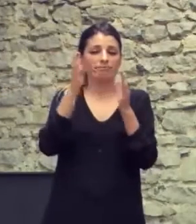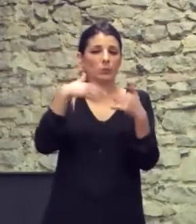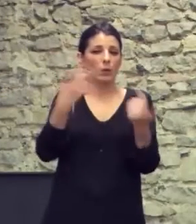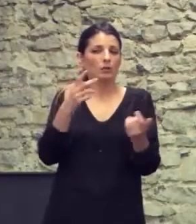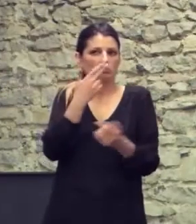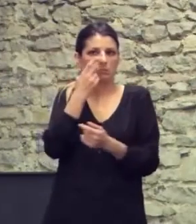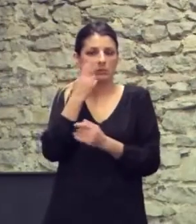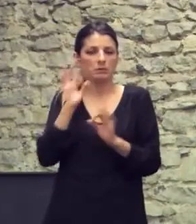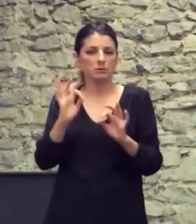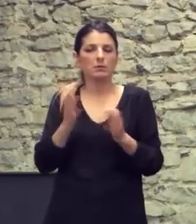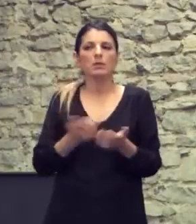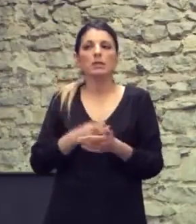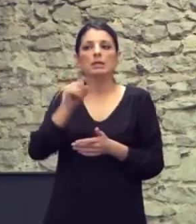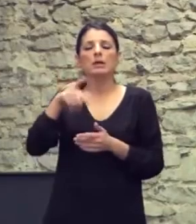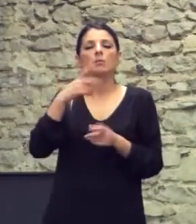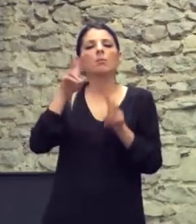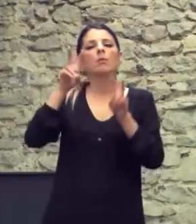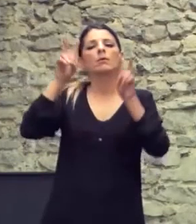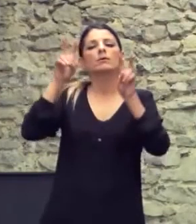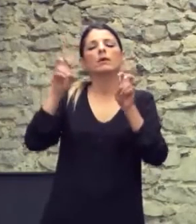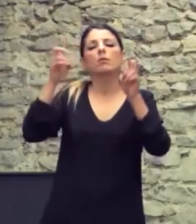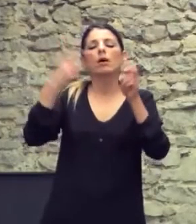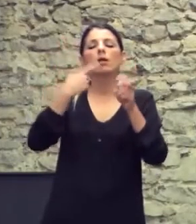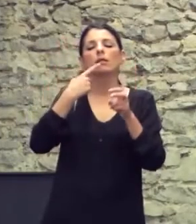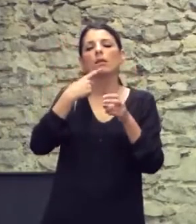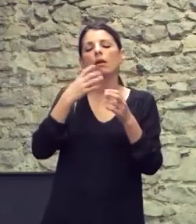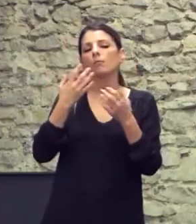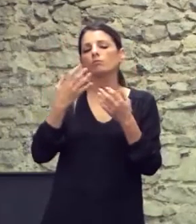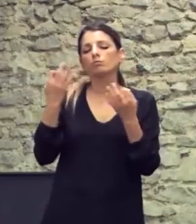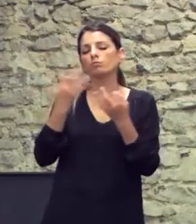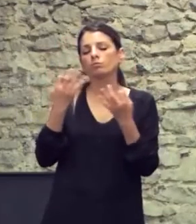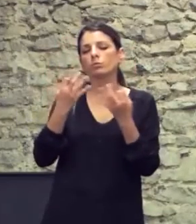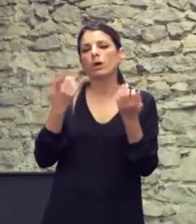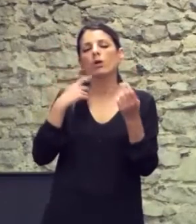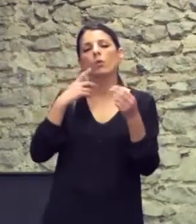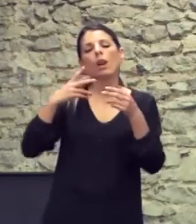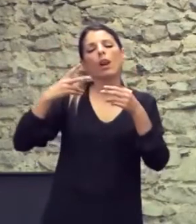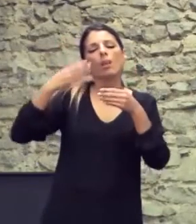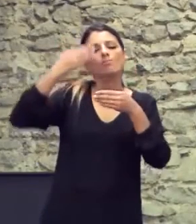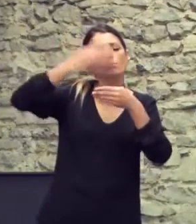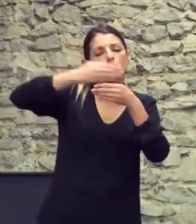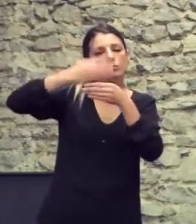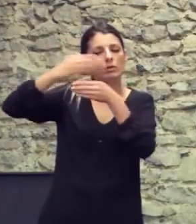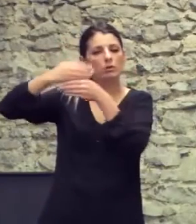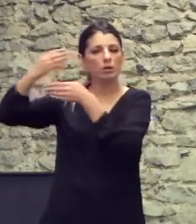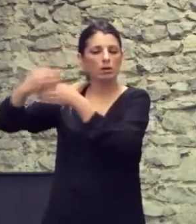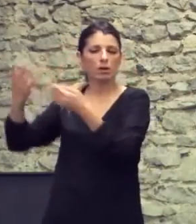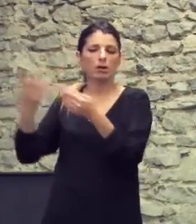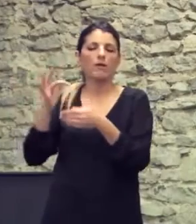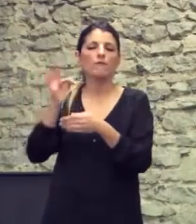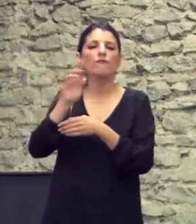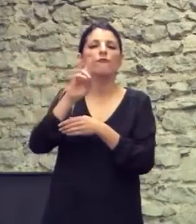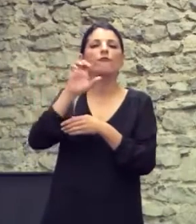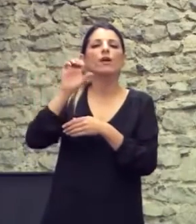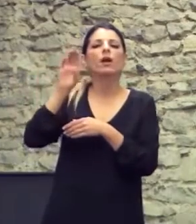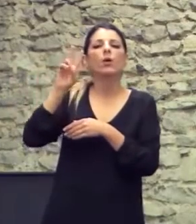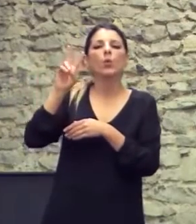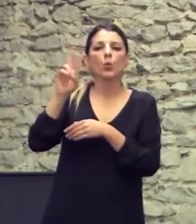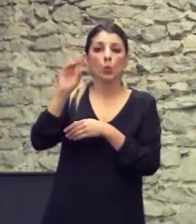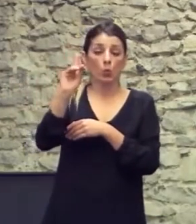zait. Eta hitz egiten du koertzioaz, ez? Hitz egiten du oso garbi mugatze lan hortaz, ez? Freud aipatzen du, esaten du